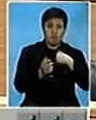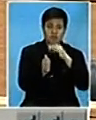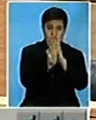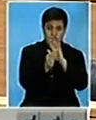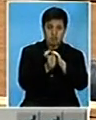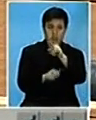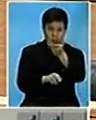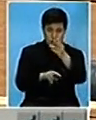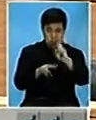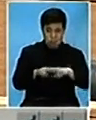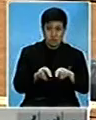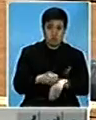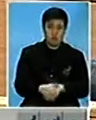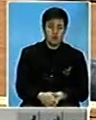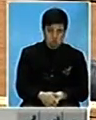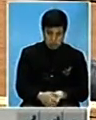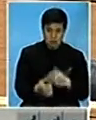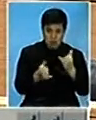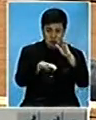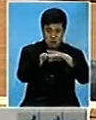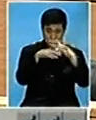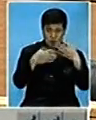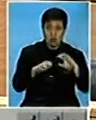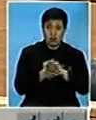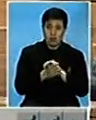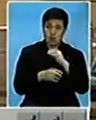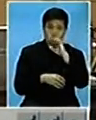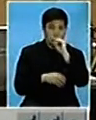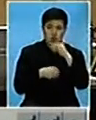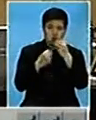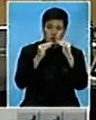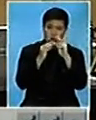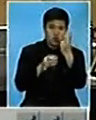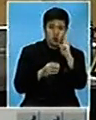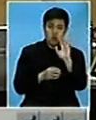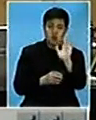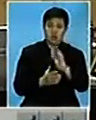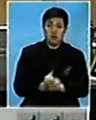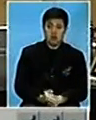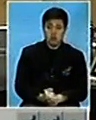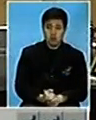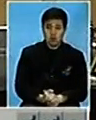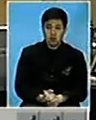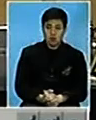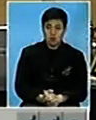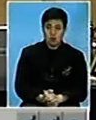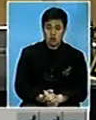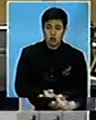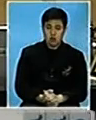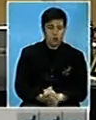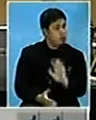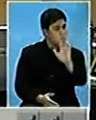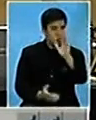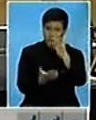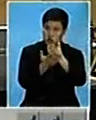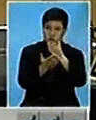งผมก็เตือนแล้วไงฮะถ้าพูดผมไม่พูดทั้งคู่ทั้งสองฝ่ายเดี๋ยวผมไม่พูดละไม่เอาละครับไม่พูด